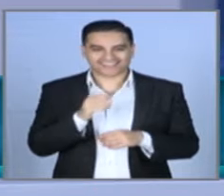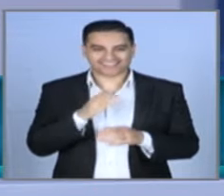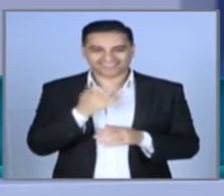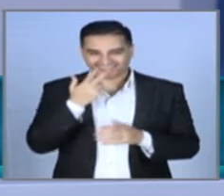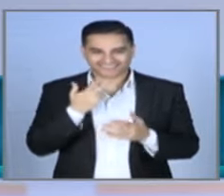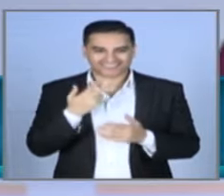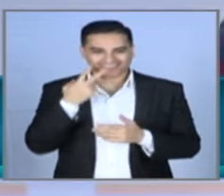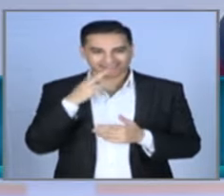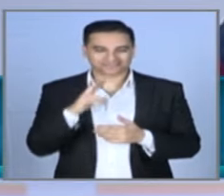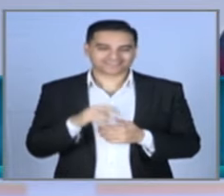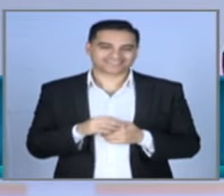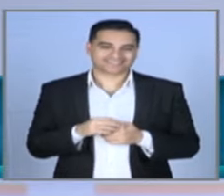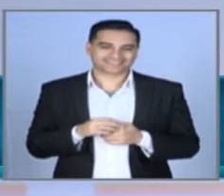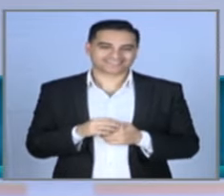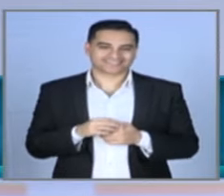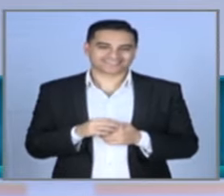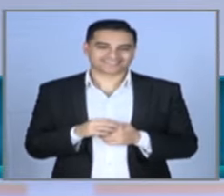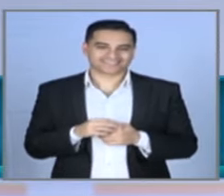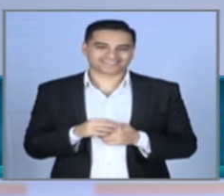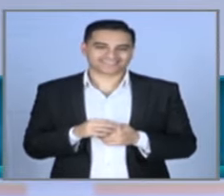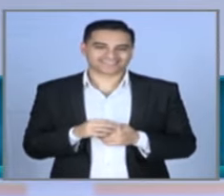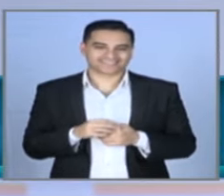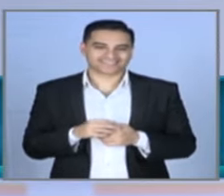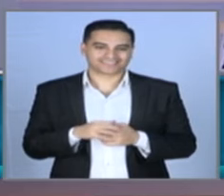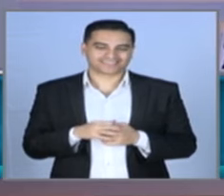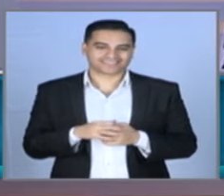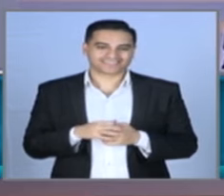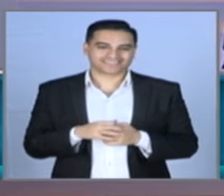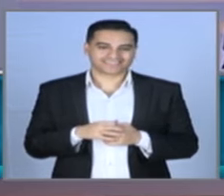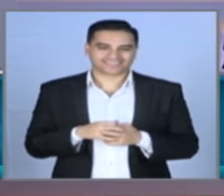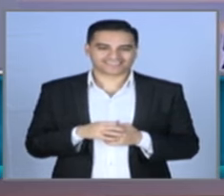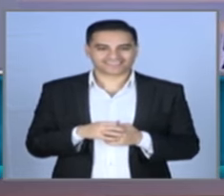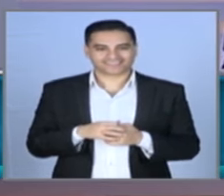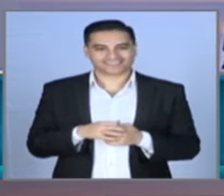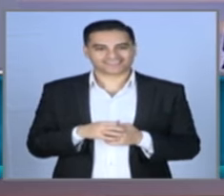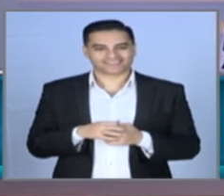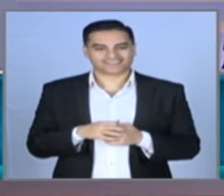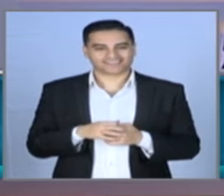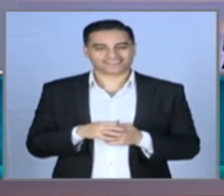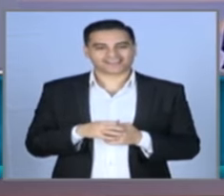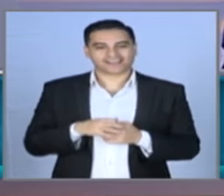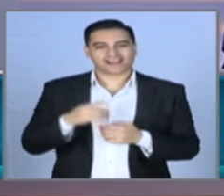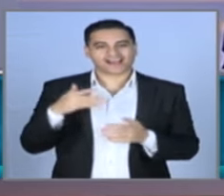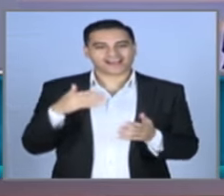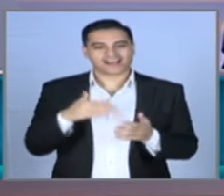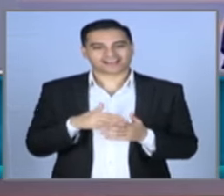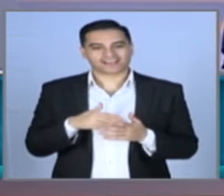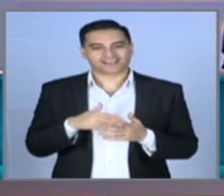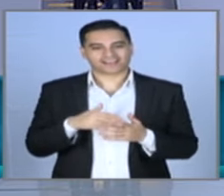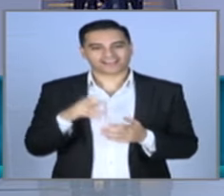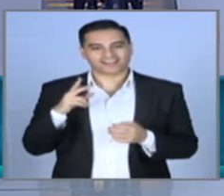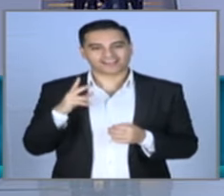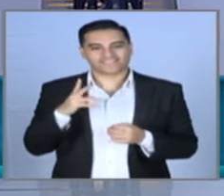أيوة. أنا ماليش دعوة. مش أنا اللي كتبت. مدام أسماء آخر مرة